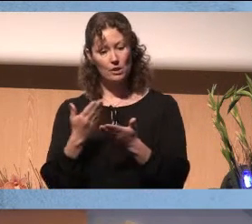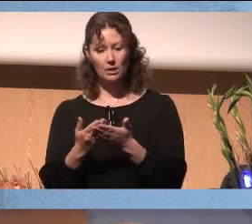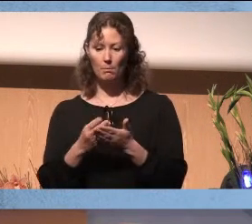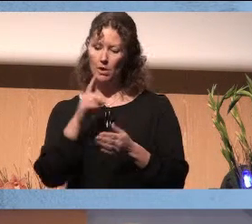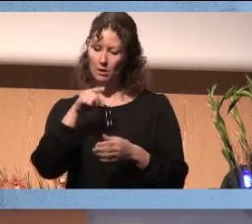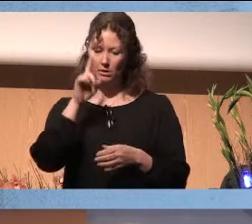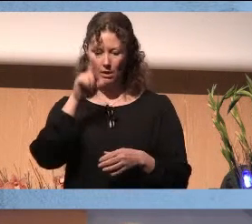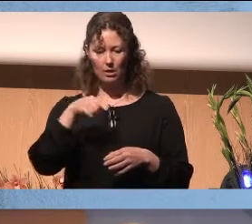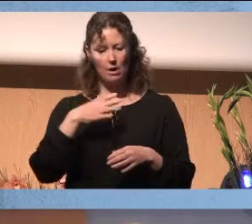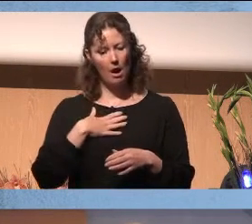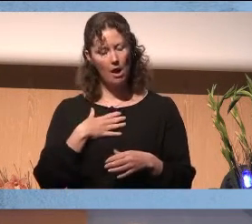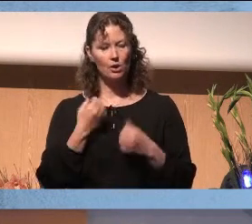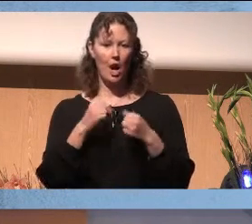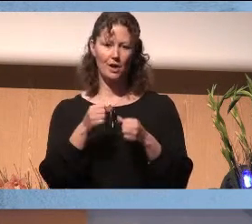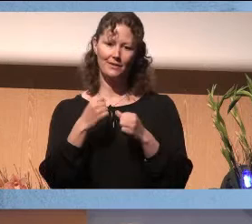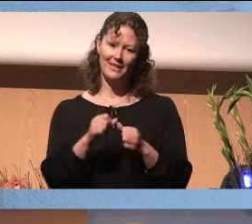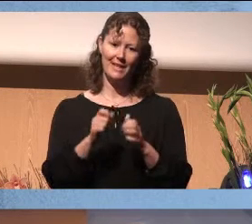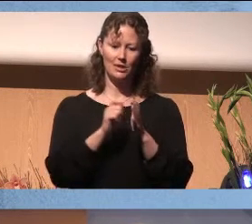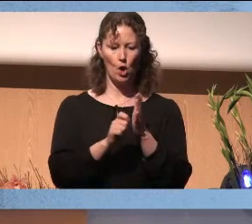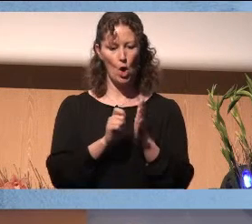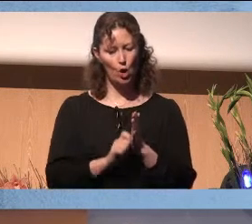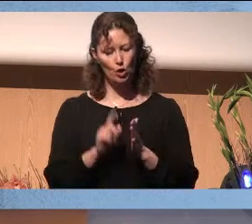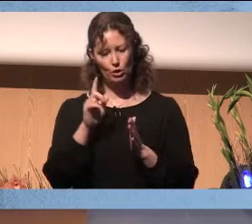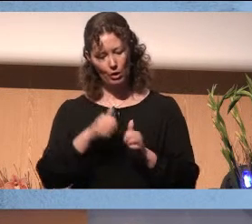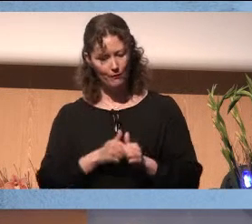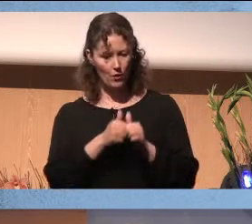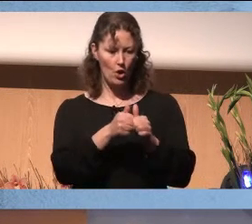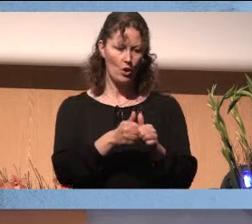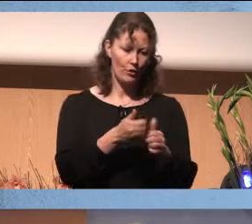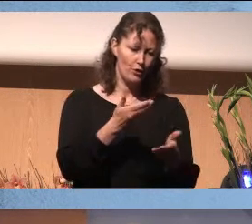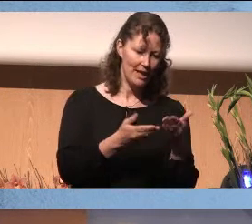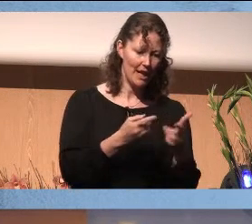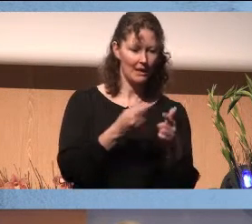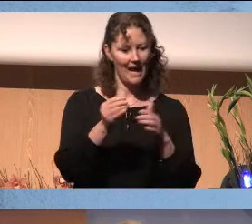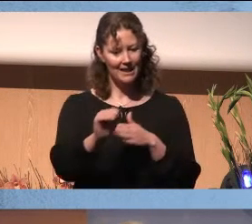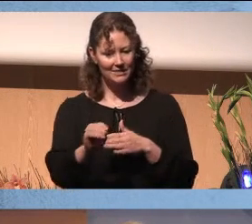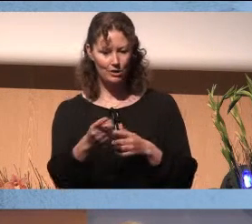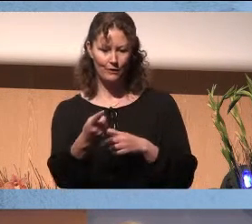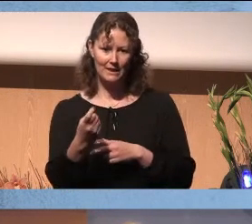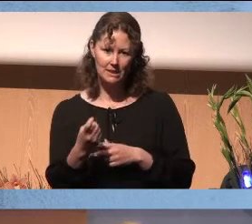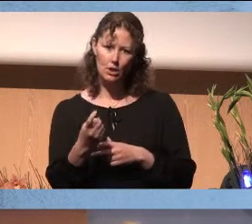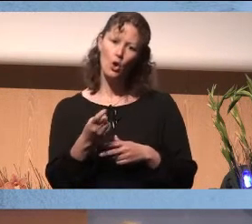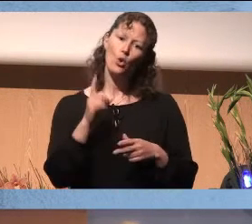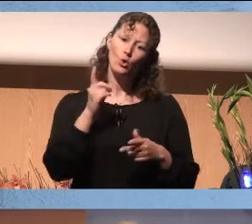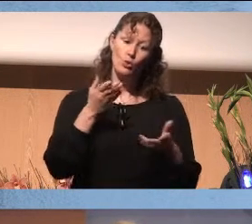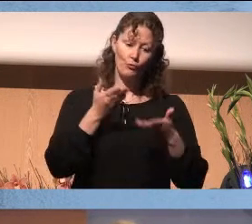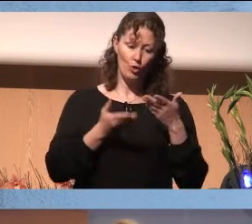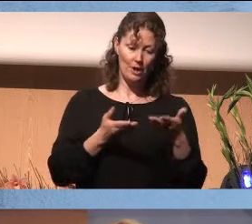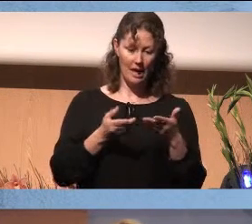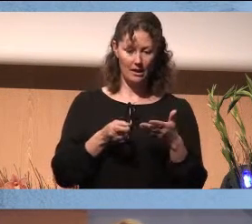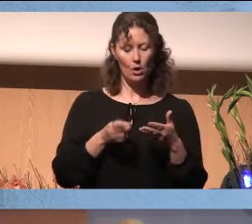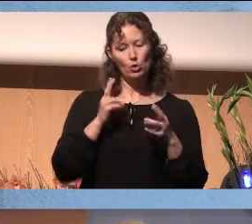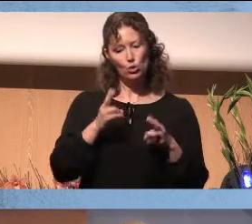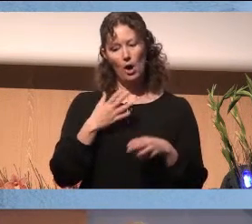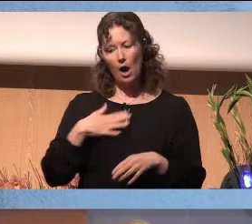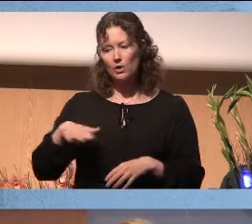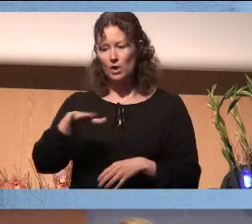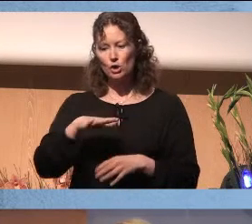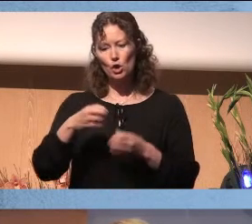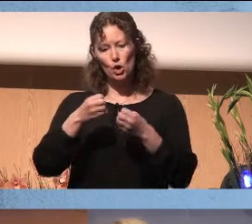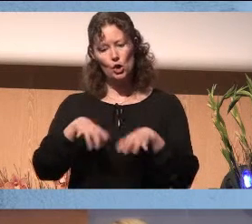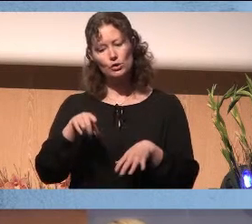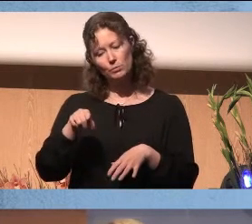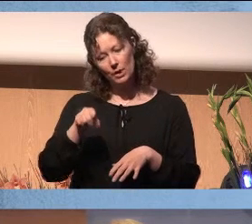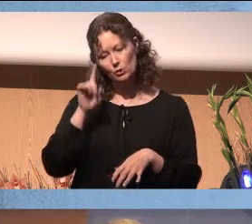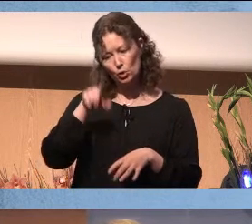en aktivitetslogg, følge opp vurdering av henvisning i frister, vurdere behandlingssted, og ikke minst ha en nasjonal løsning hvor du kan